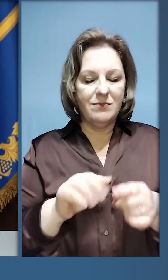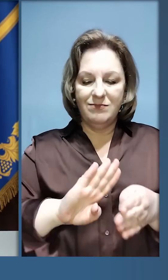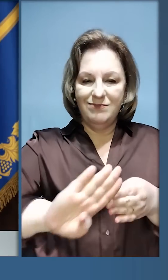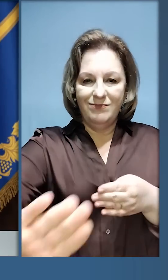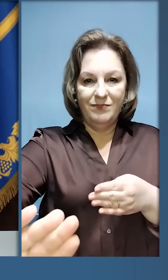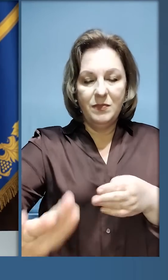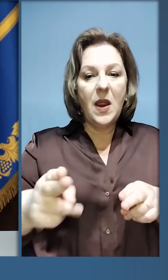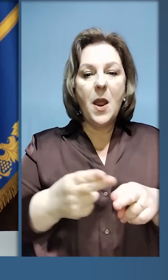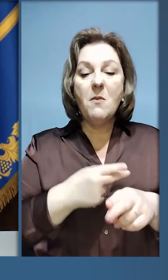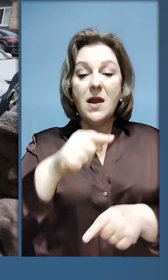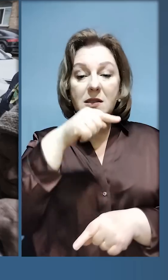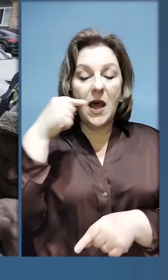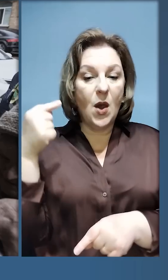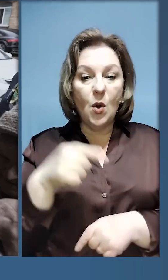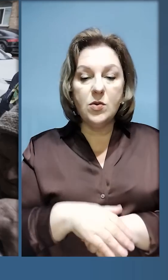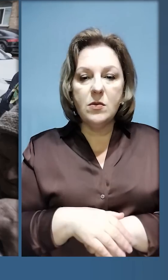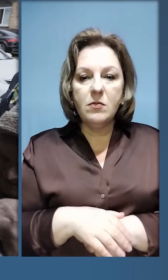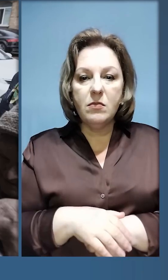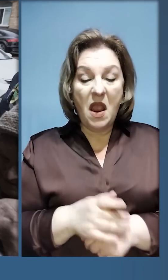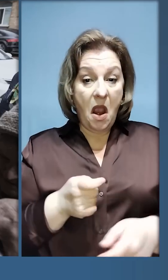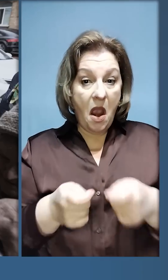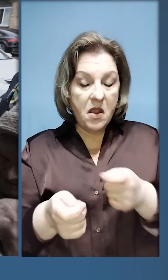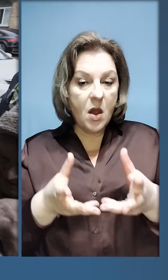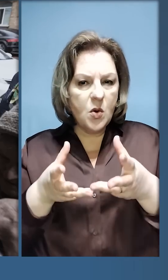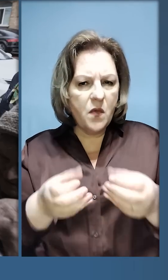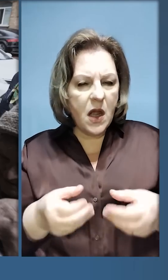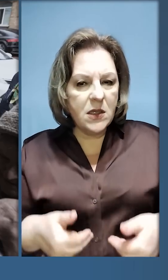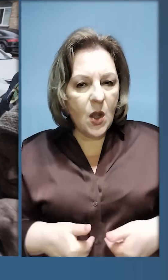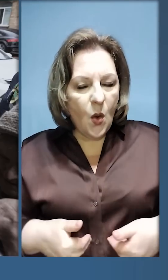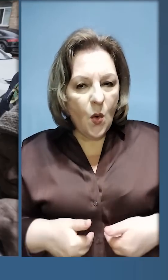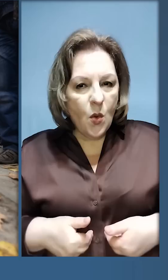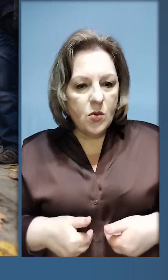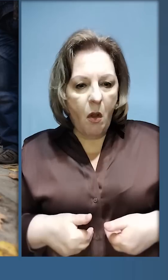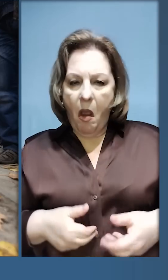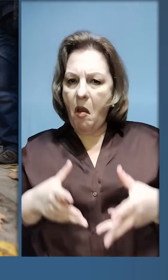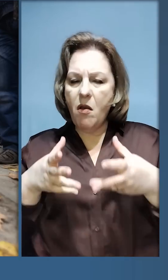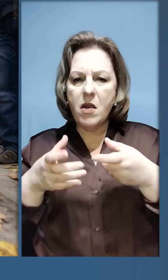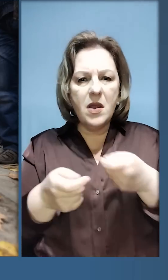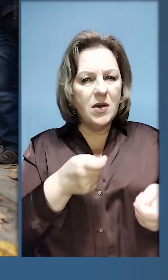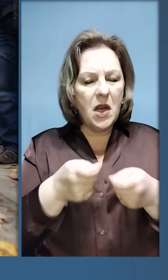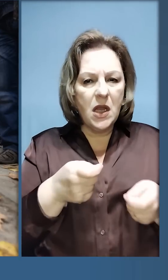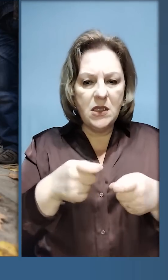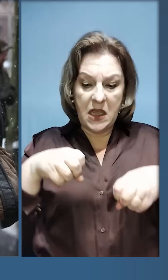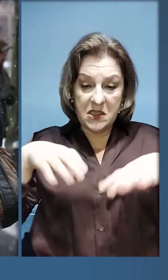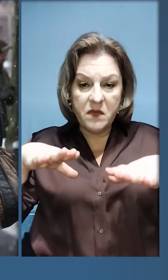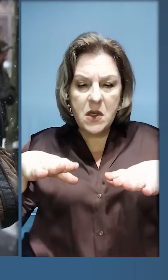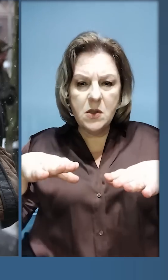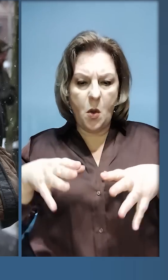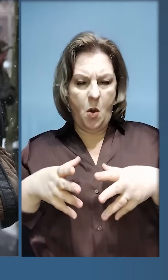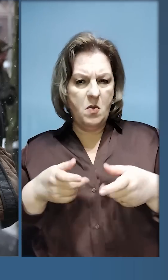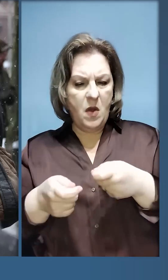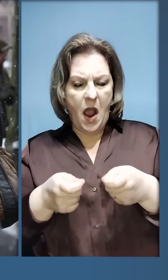точно без Росії. Керувати голодом, керувати світлом,